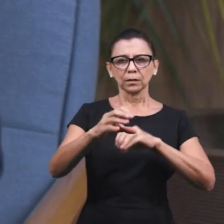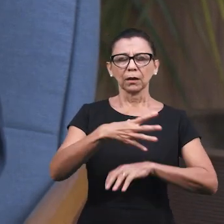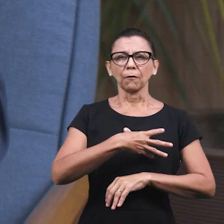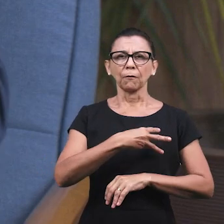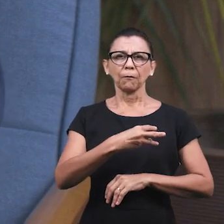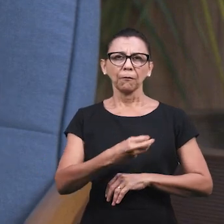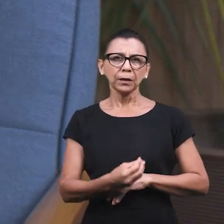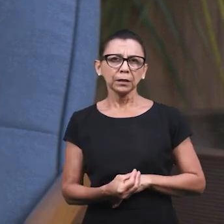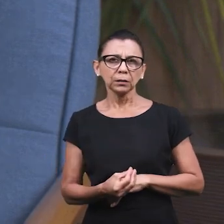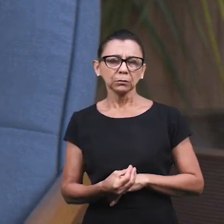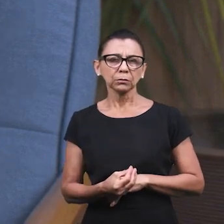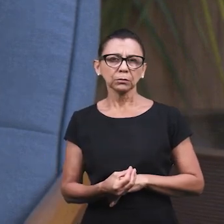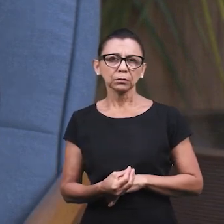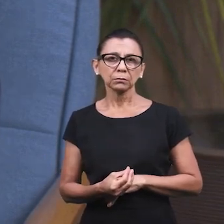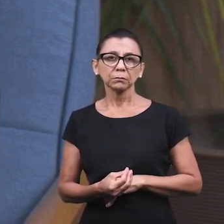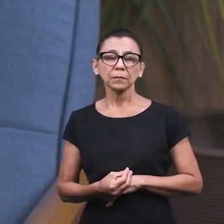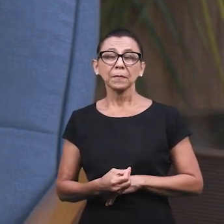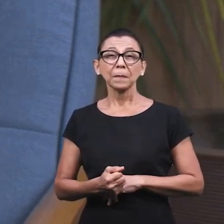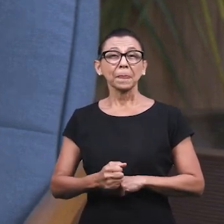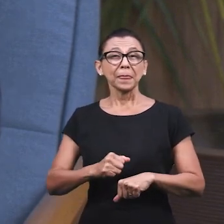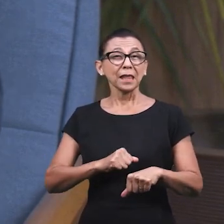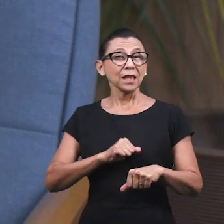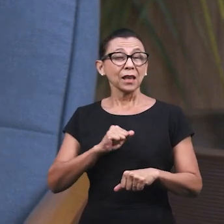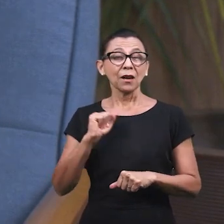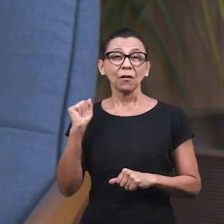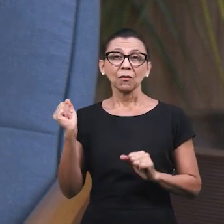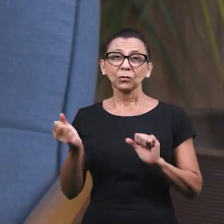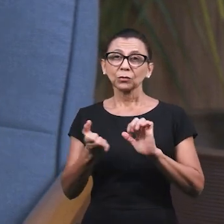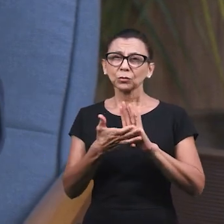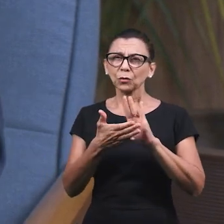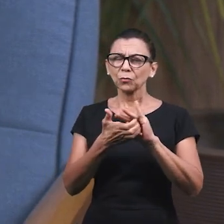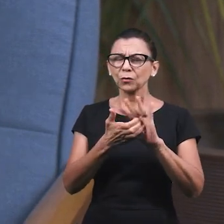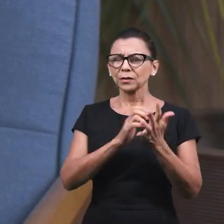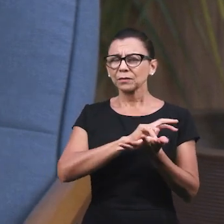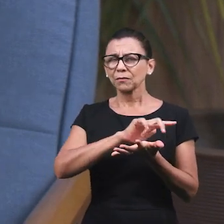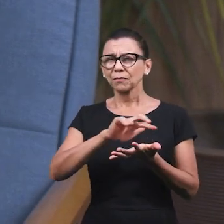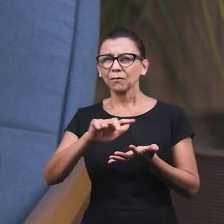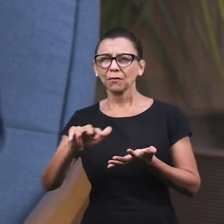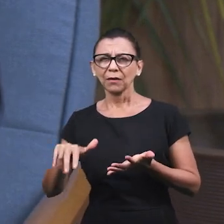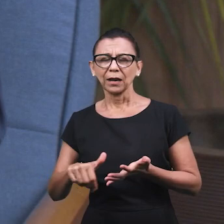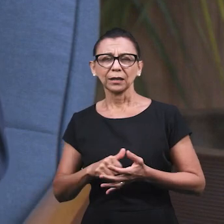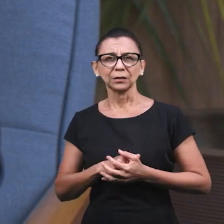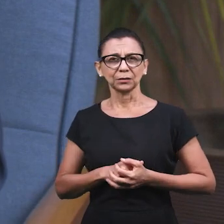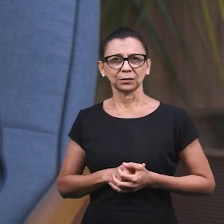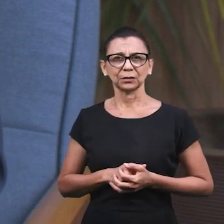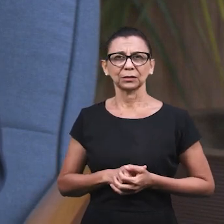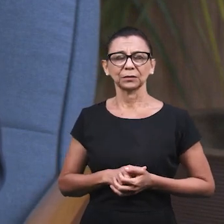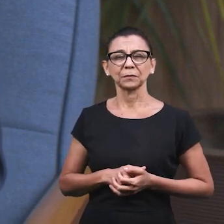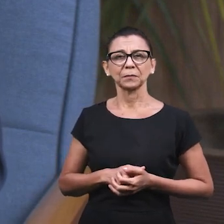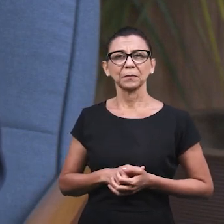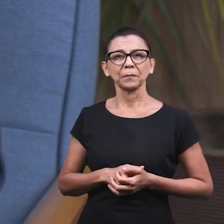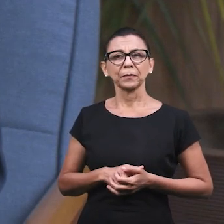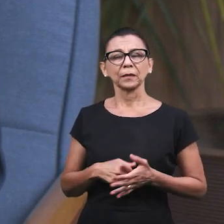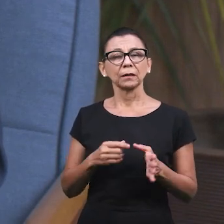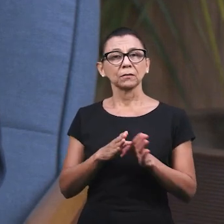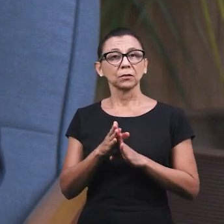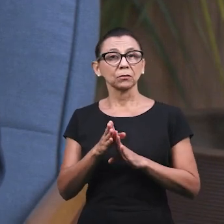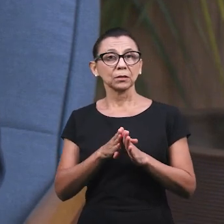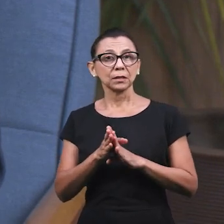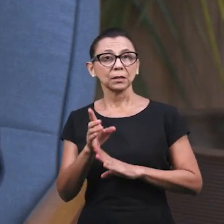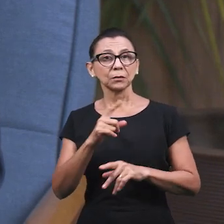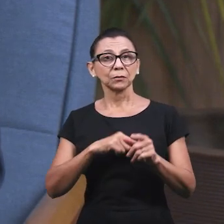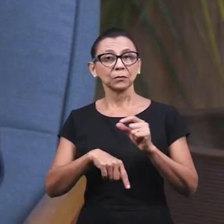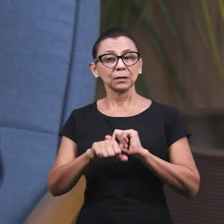questions de quotidiennes. Des heures de louanges sont disponibles, des podcasts et beaucoup plus. Je vous recommande de naviguer dans